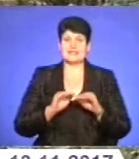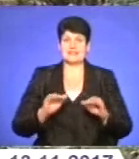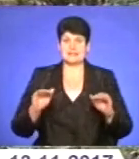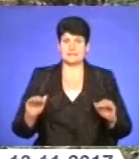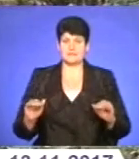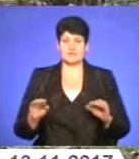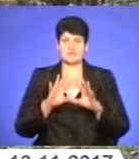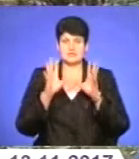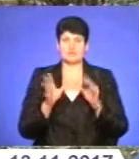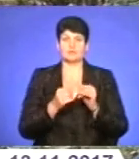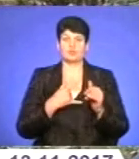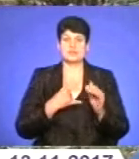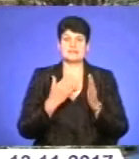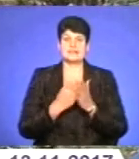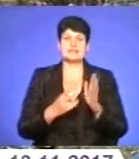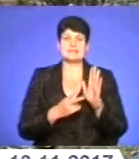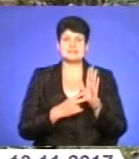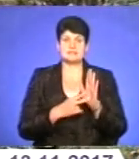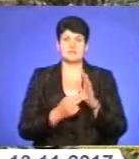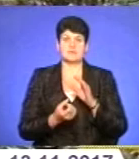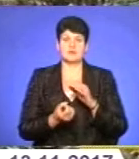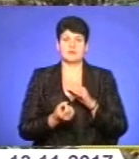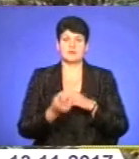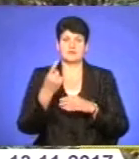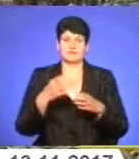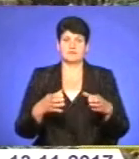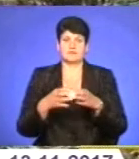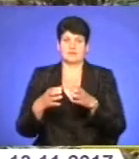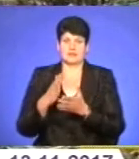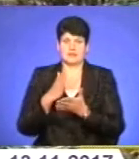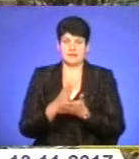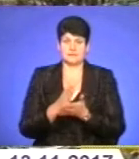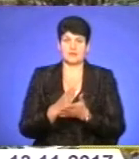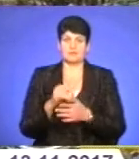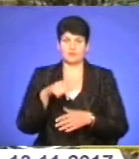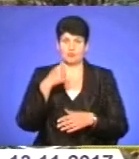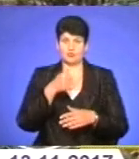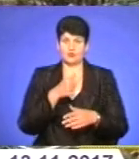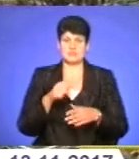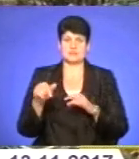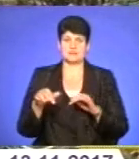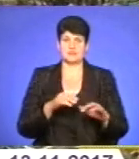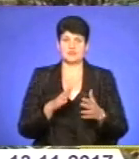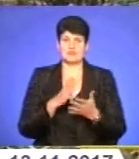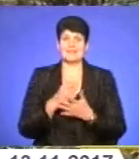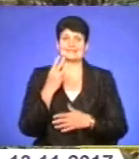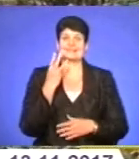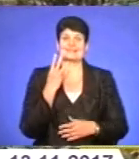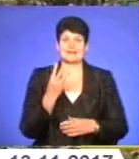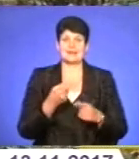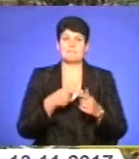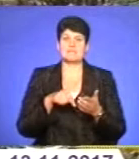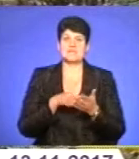нас 7 спалахів зареєстровано. В цьому році діючих у нас є зараз по корі, це 3. Це є